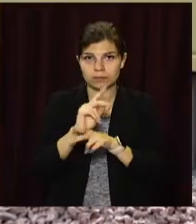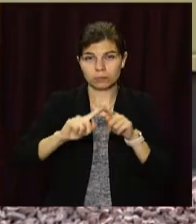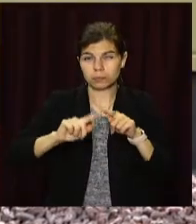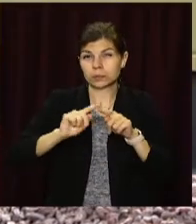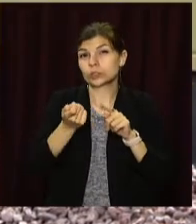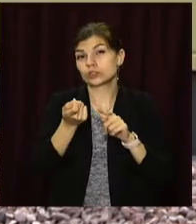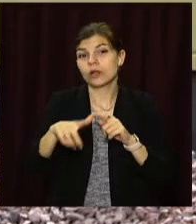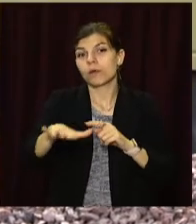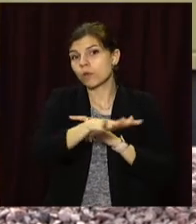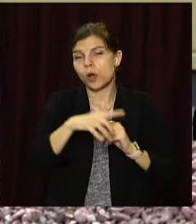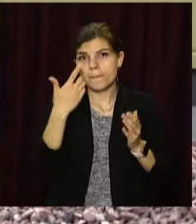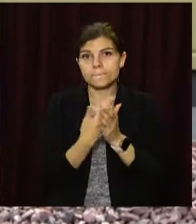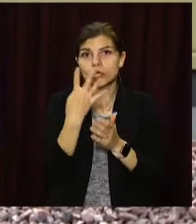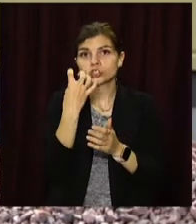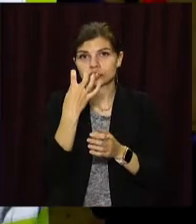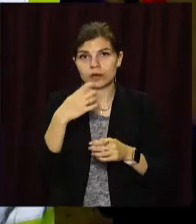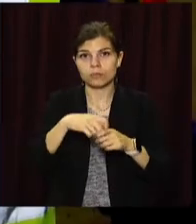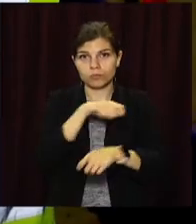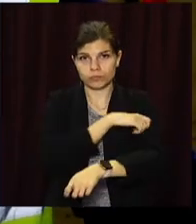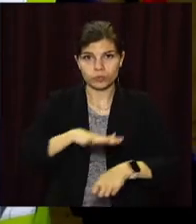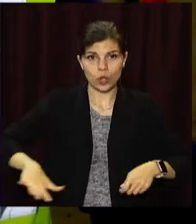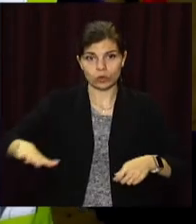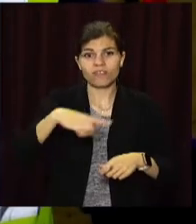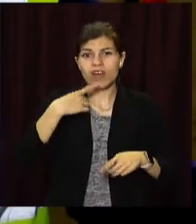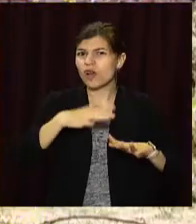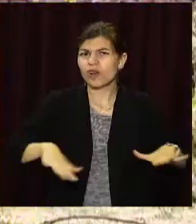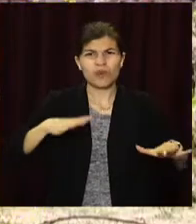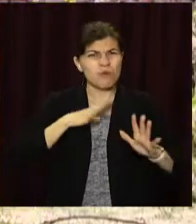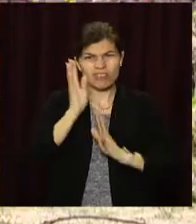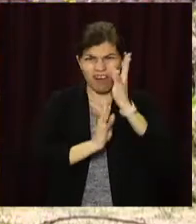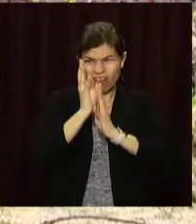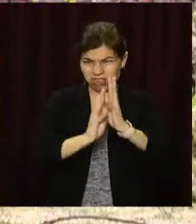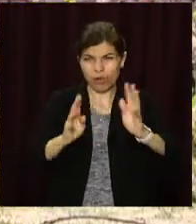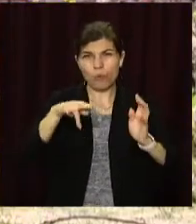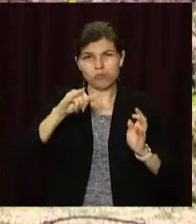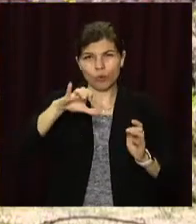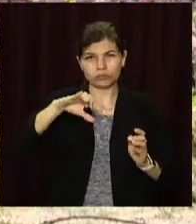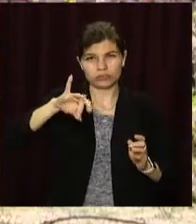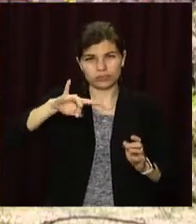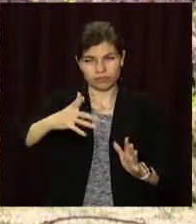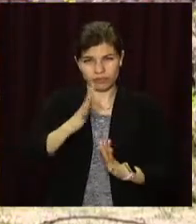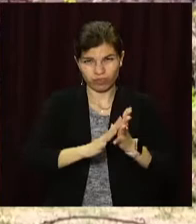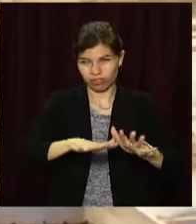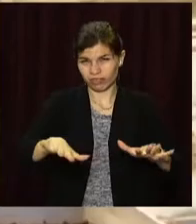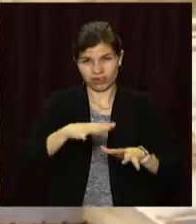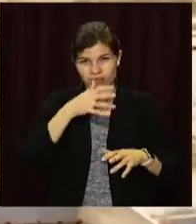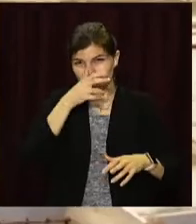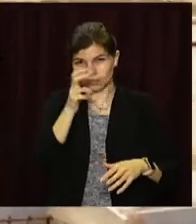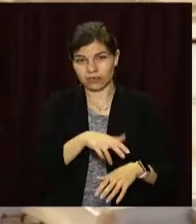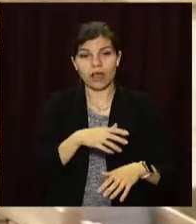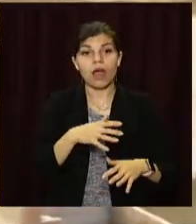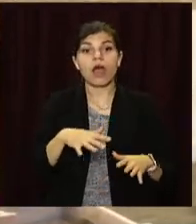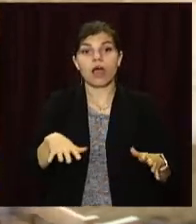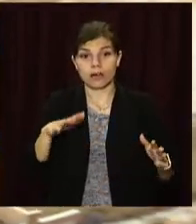будівля площею понад 400 квадратів. Тут був пустир, заросший травою. Все це убралося, вирився огромніший